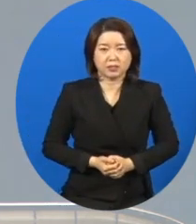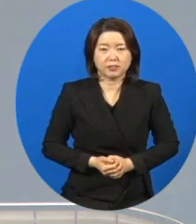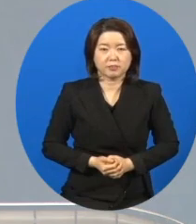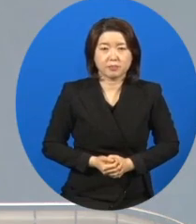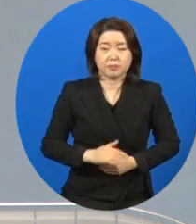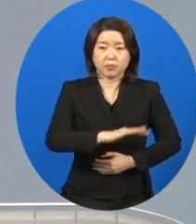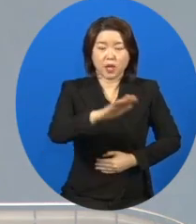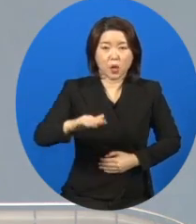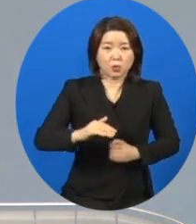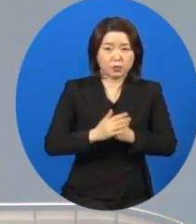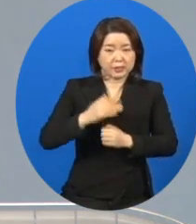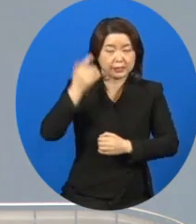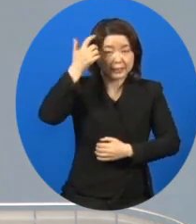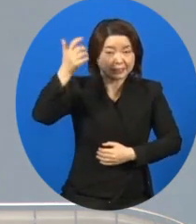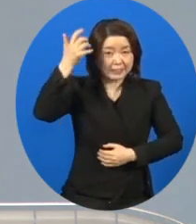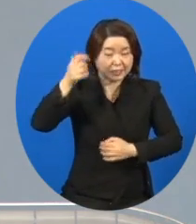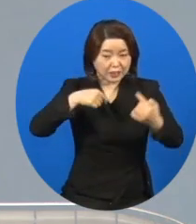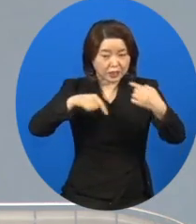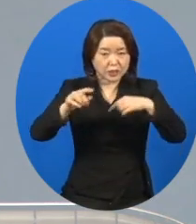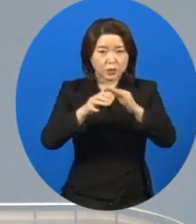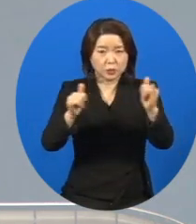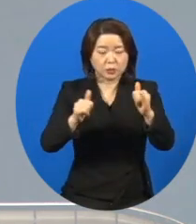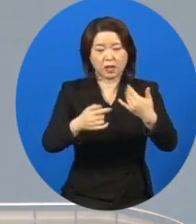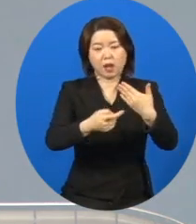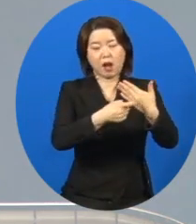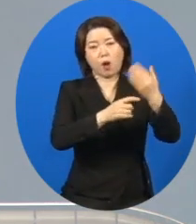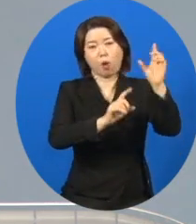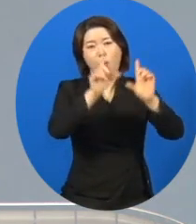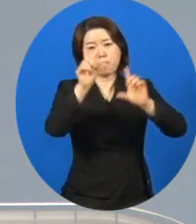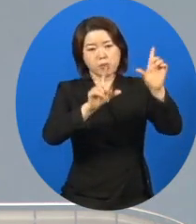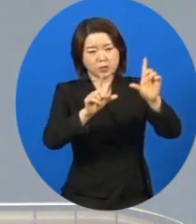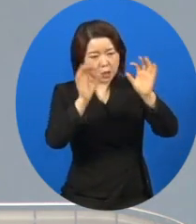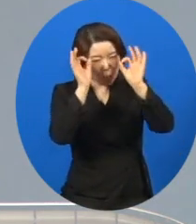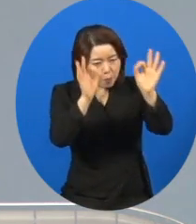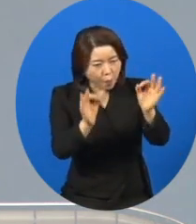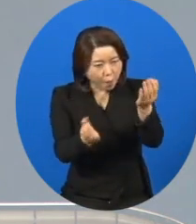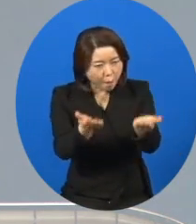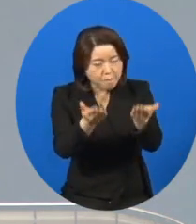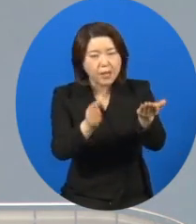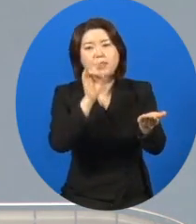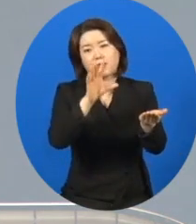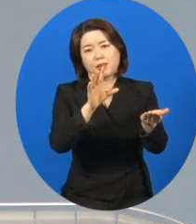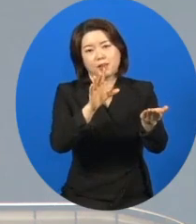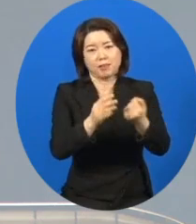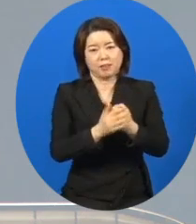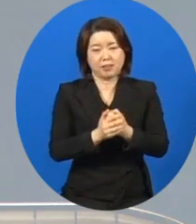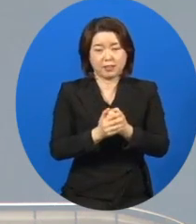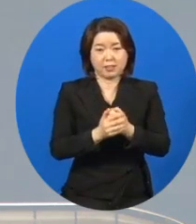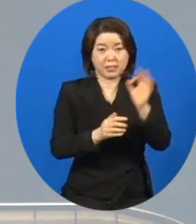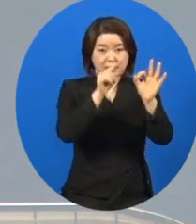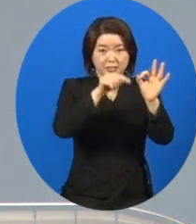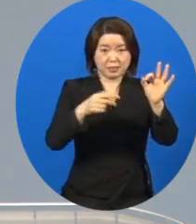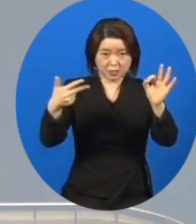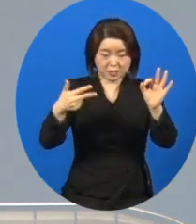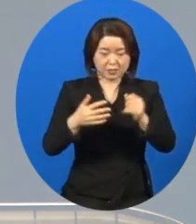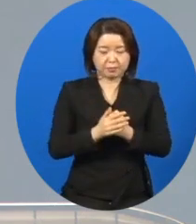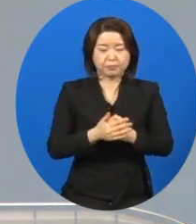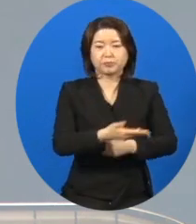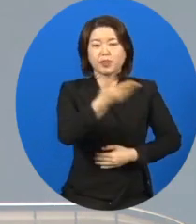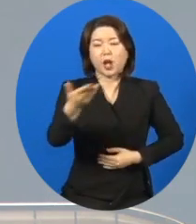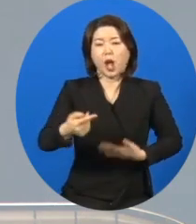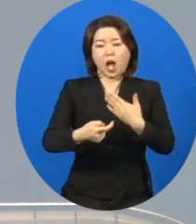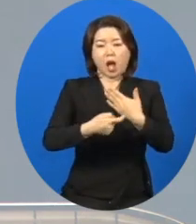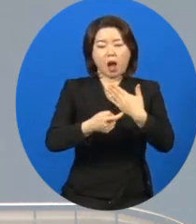우리는 영적인 지도자를 외모로 판단해서 안 됩니다. 7절에 보면 여러분은